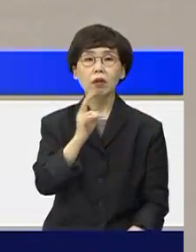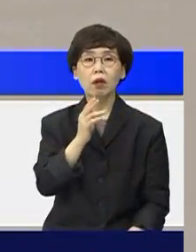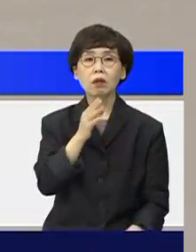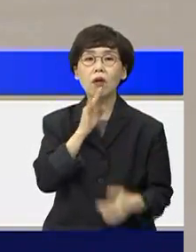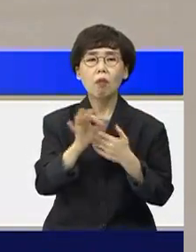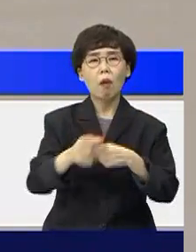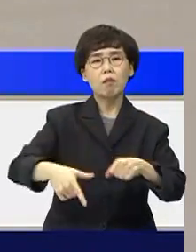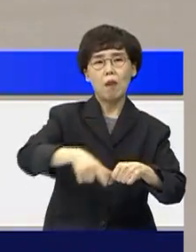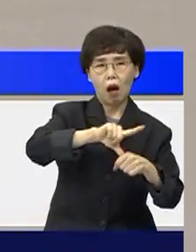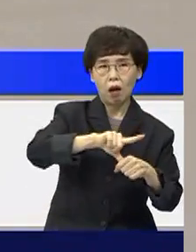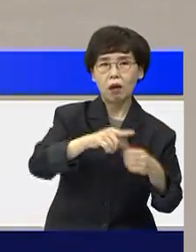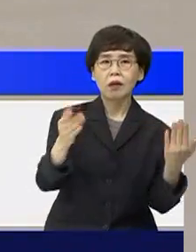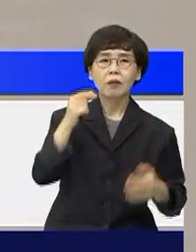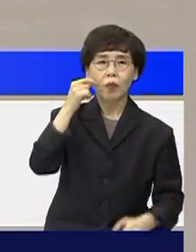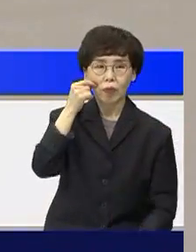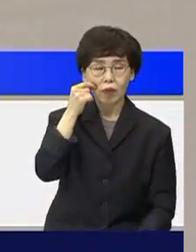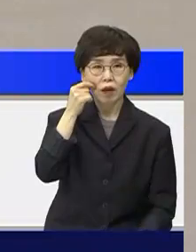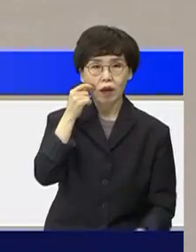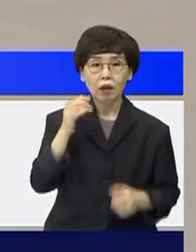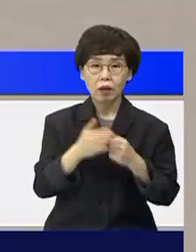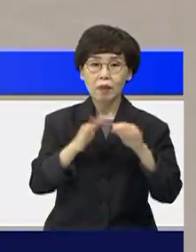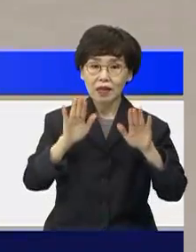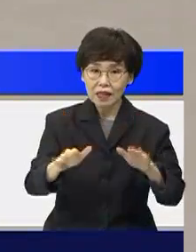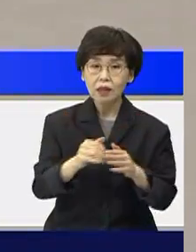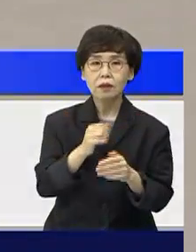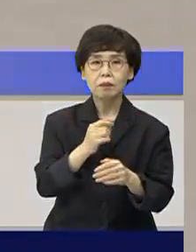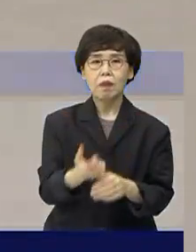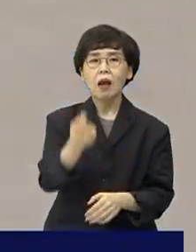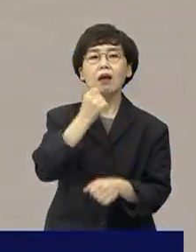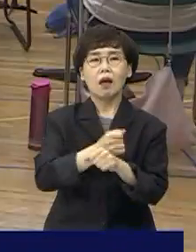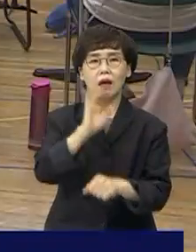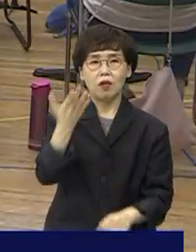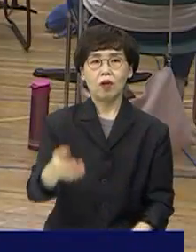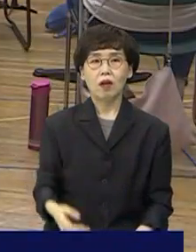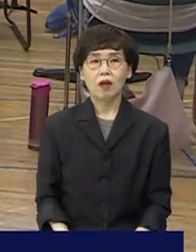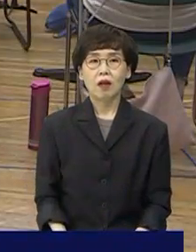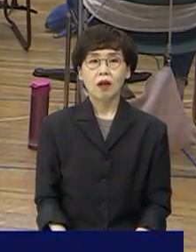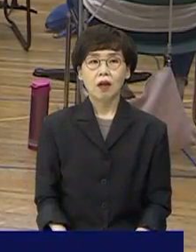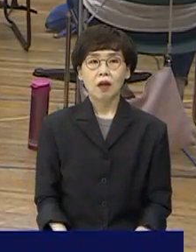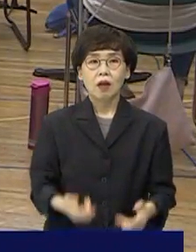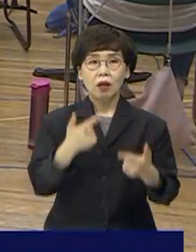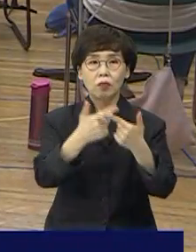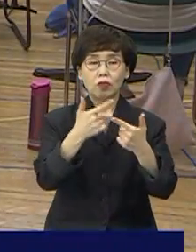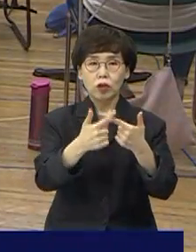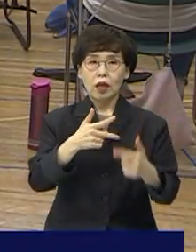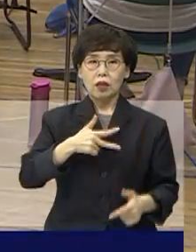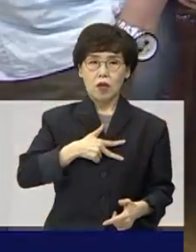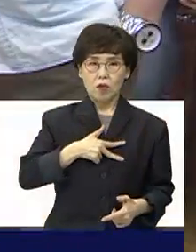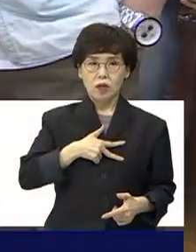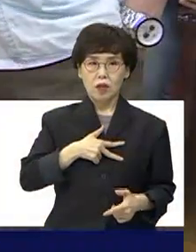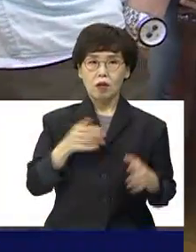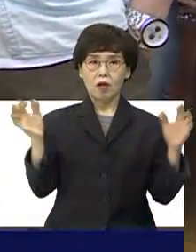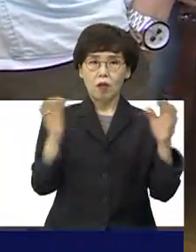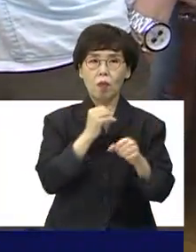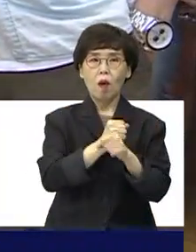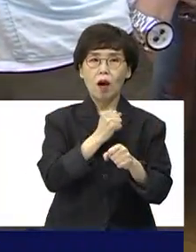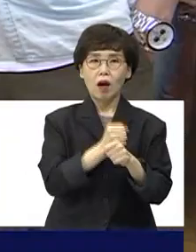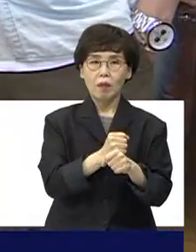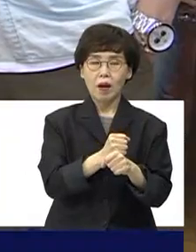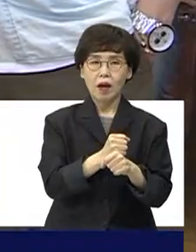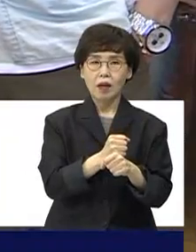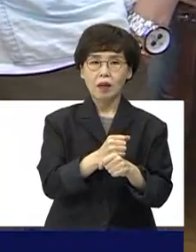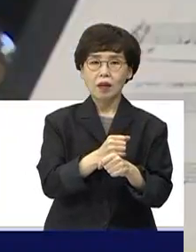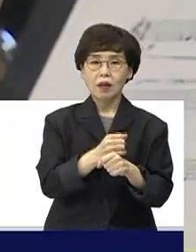아무것도 못해요. 그러니까 지금 해야 됩니다, 이거를. 부산의 정체성을 담은 수준 높은 개관